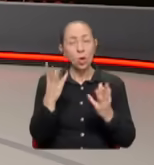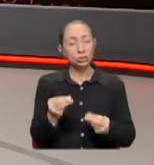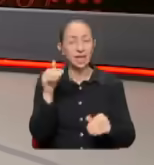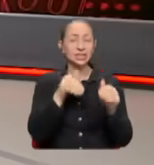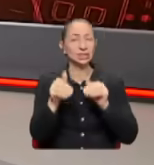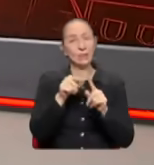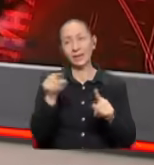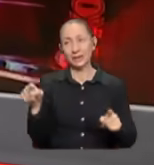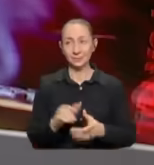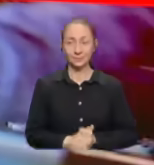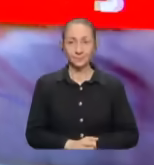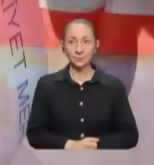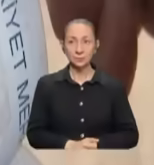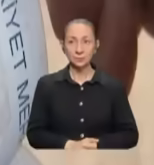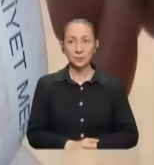kadar.